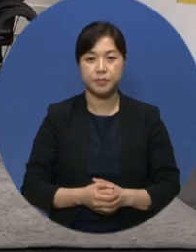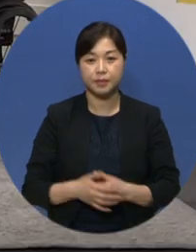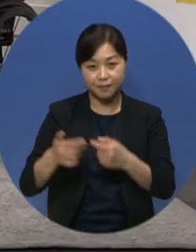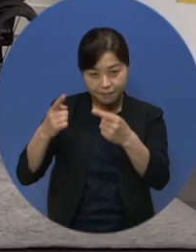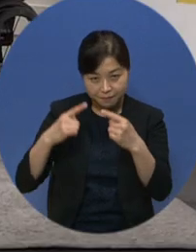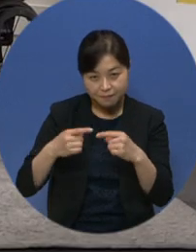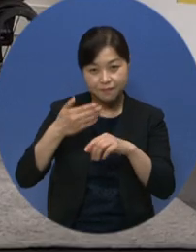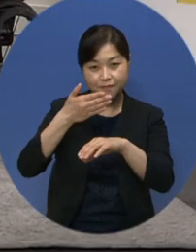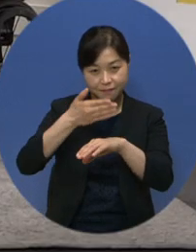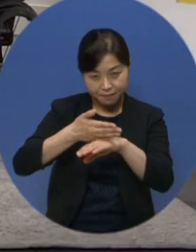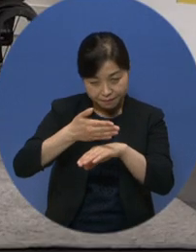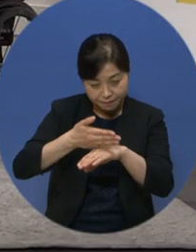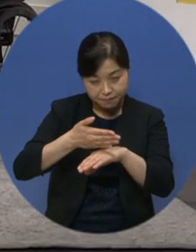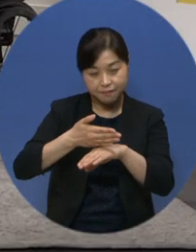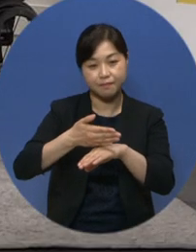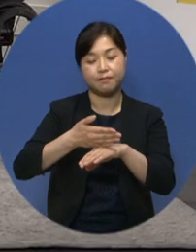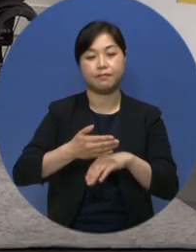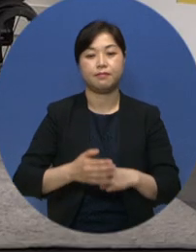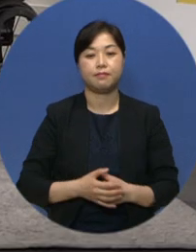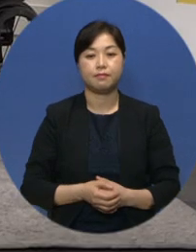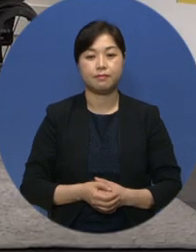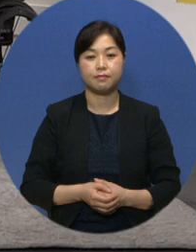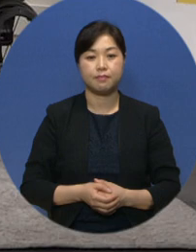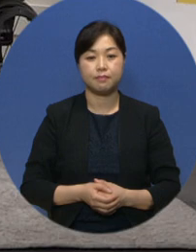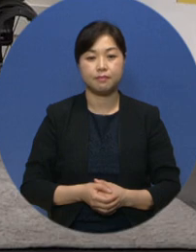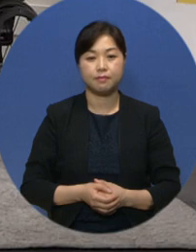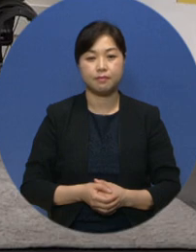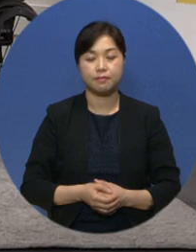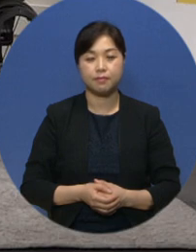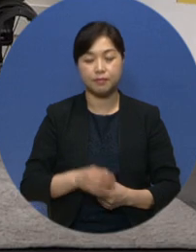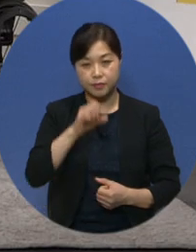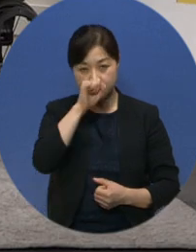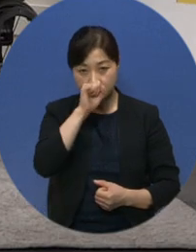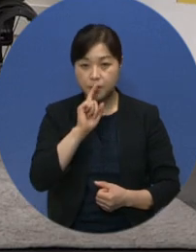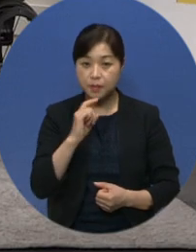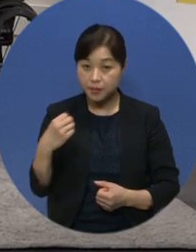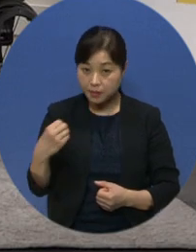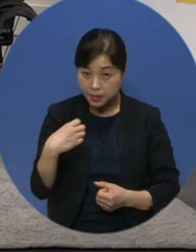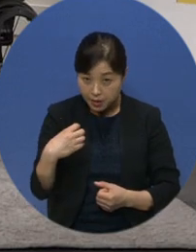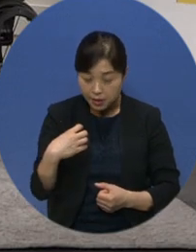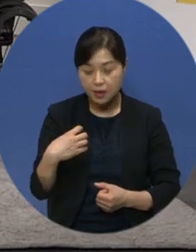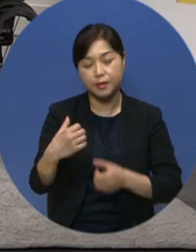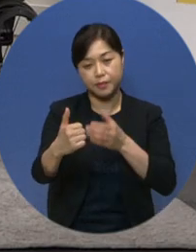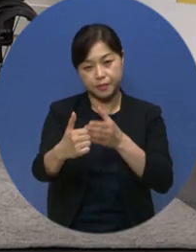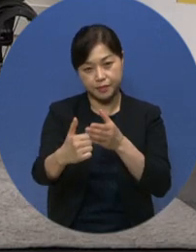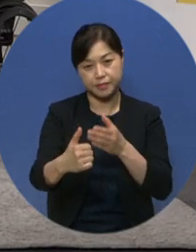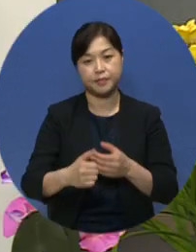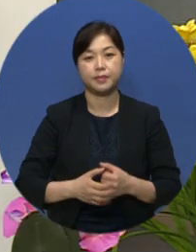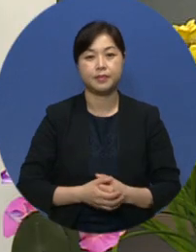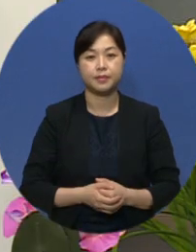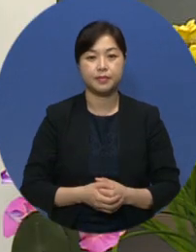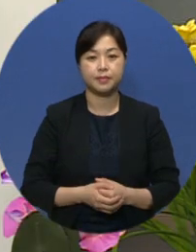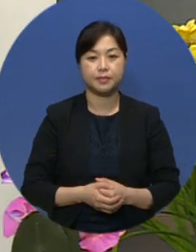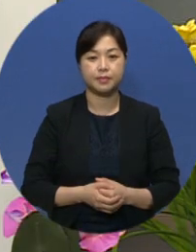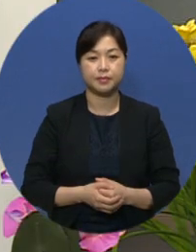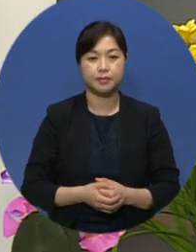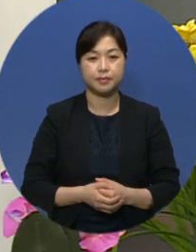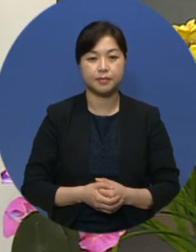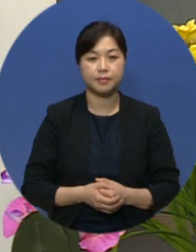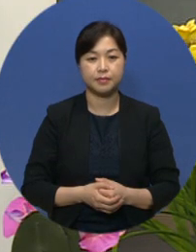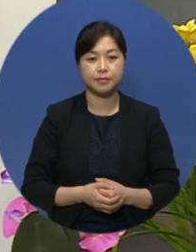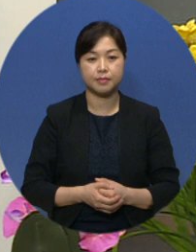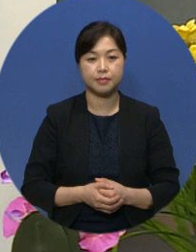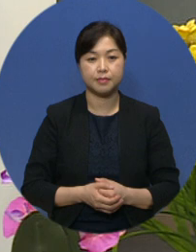감사합니다 이렇게 귀한 시간에 나오셔서 4 오늘 좋은 말씀 부탁합니다 한마음 이에 에